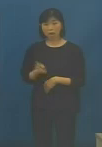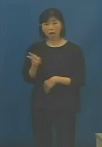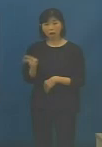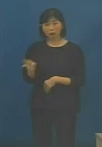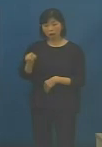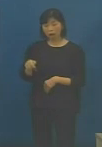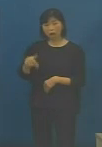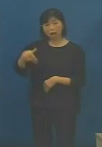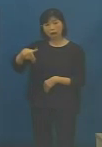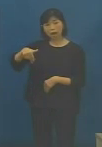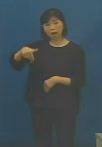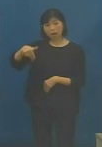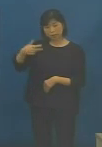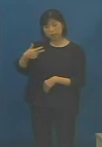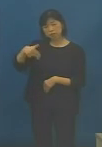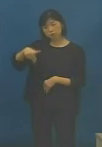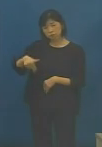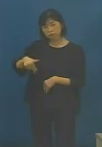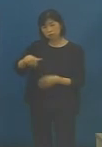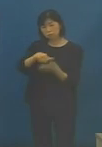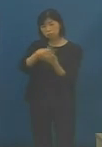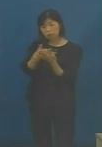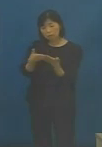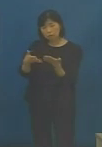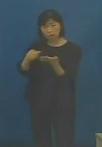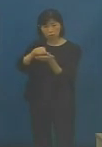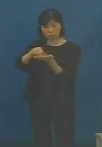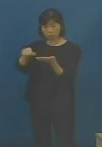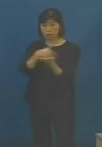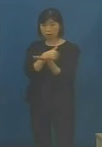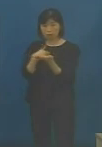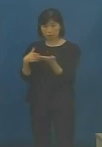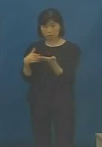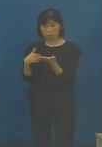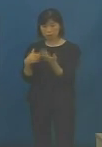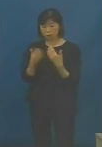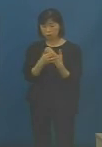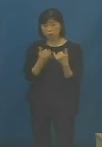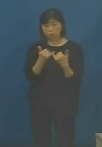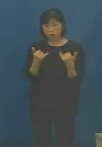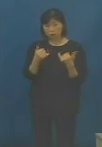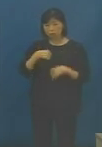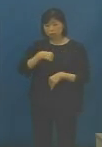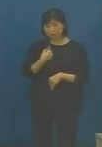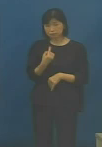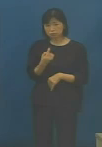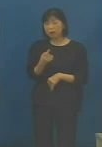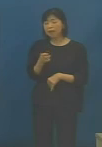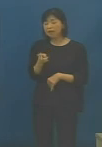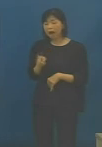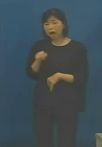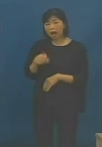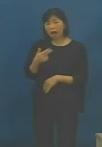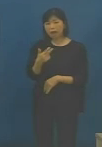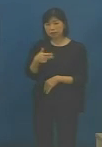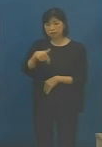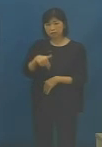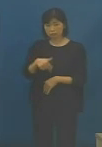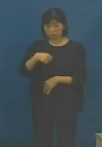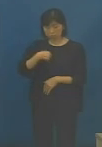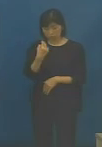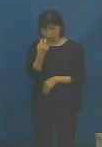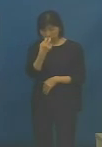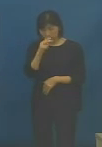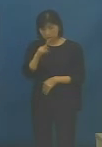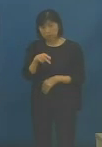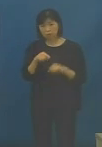ができますので、この療養者の方も、マイ HERSYS で自己管理をし、そのデータベースを我々